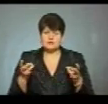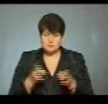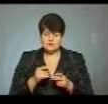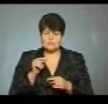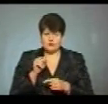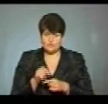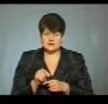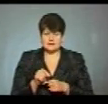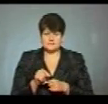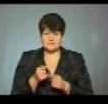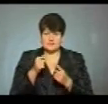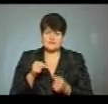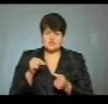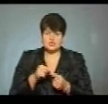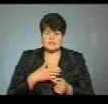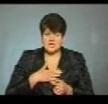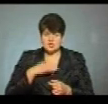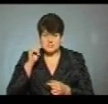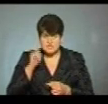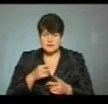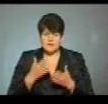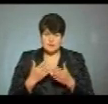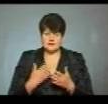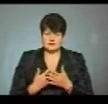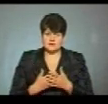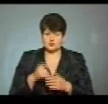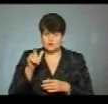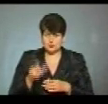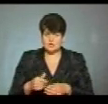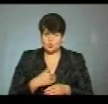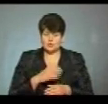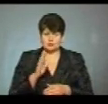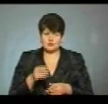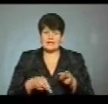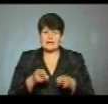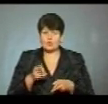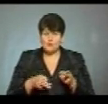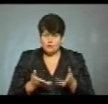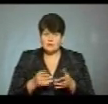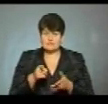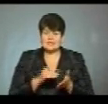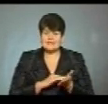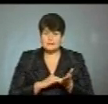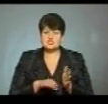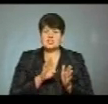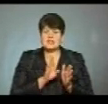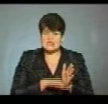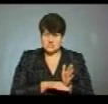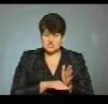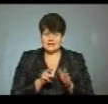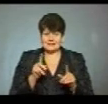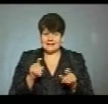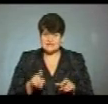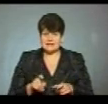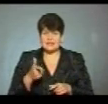що вони визначають наші знання. Проте, наприклад, якщо людина хоче бути хірургом, і вона напише гірше тести